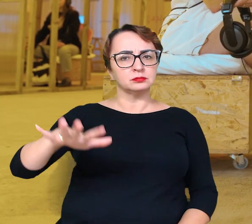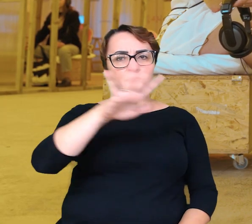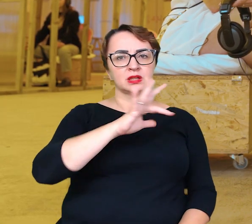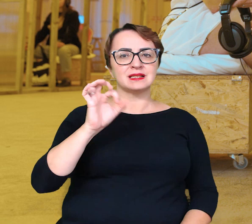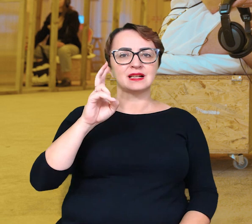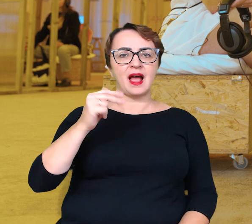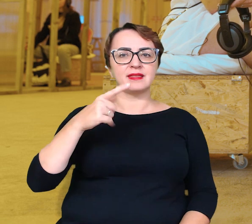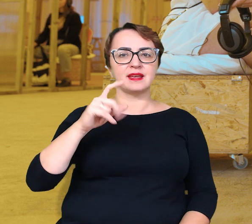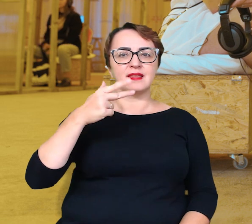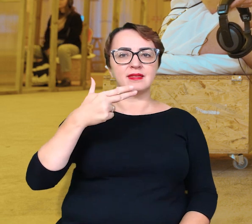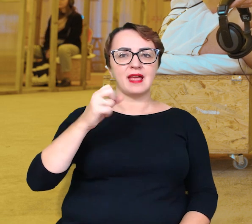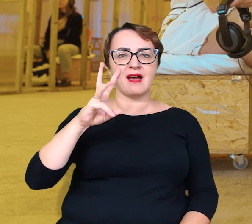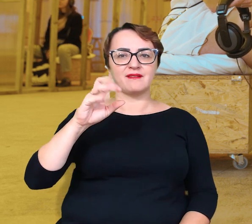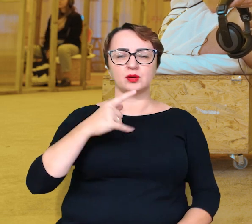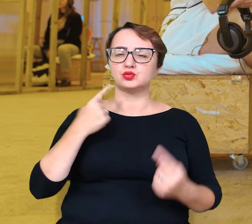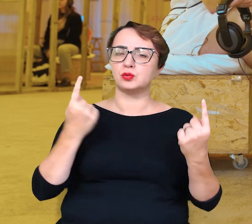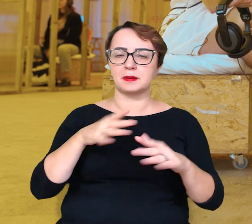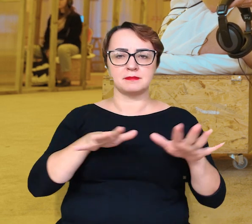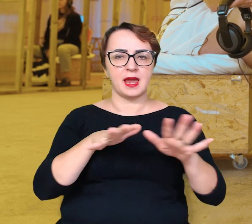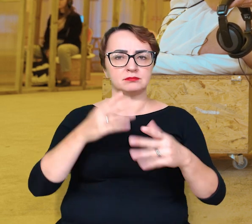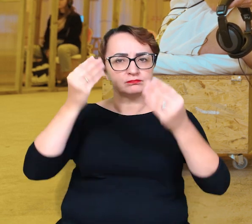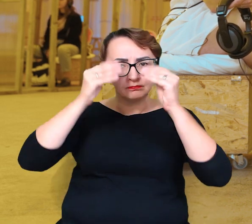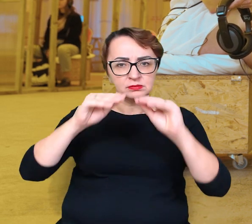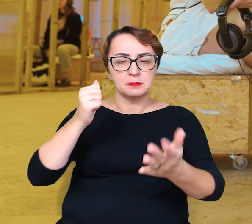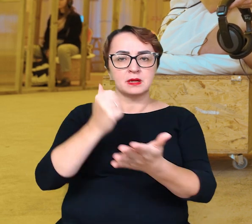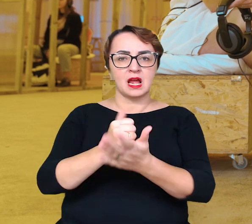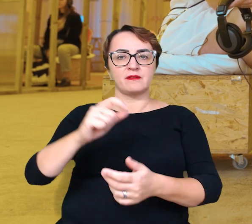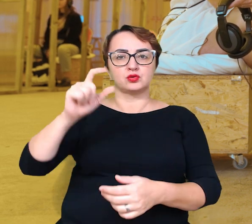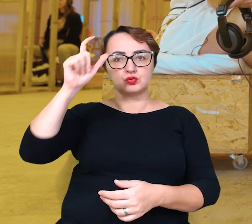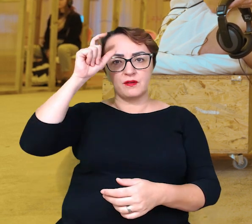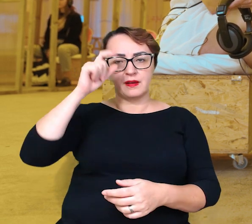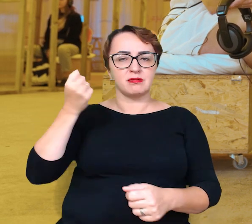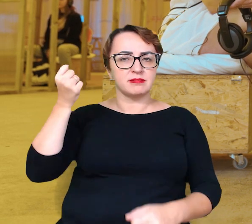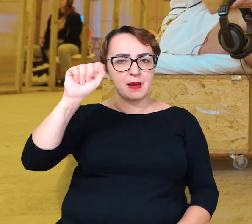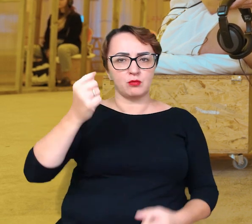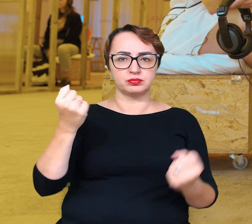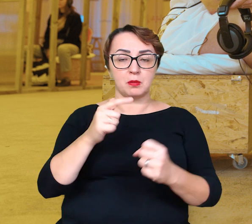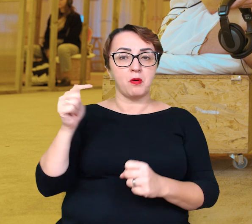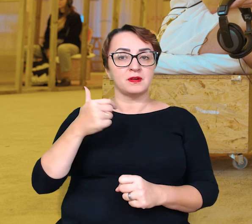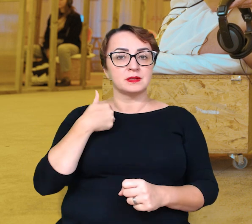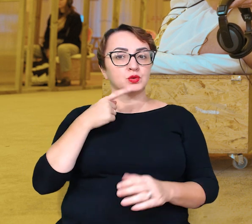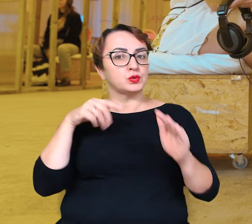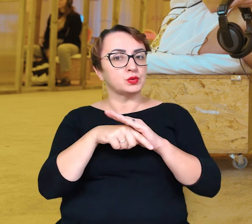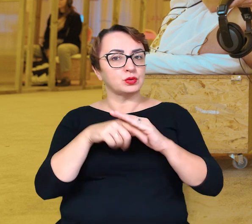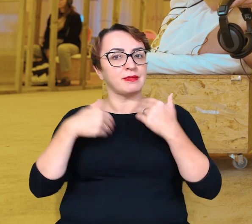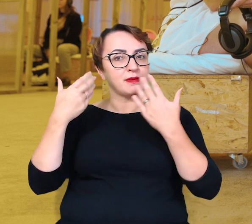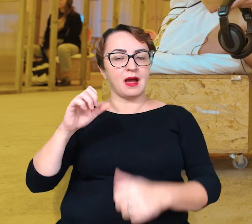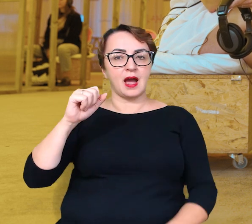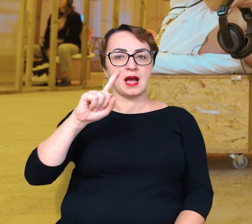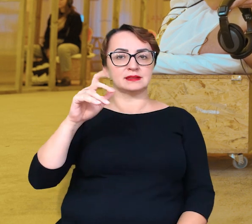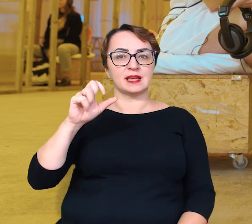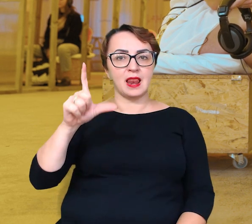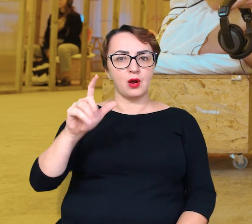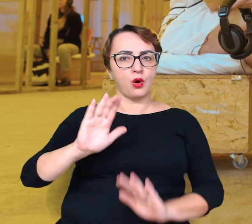miejscem, właśnie respektującym wszystkie prawa człowieka, jest bardzo demokratyczny, jest, powinna być takim azylem w ogóle dla wszystkich